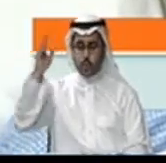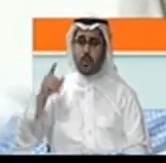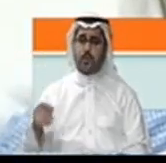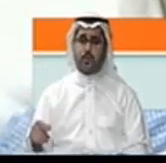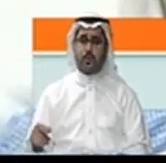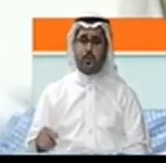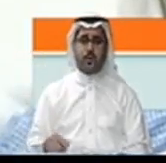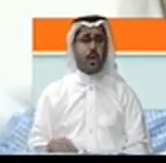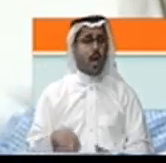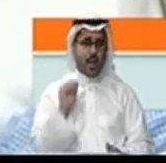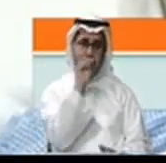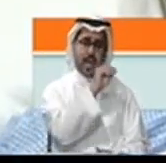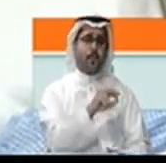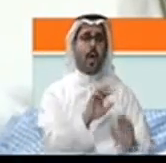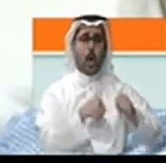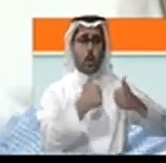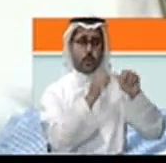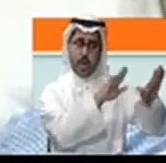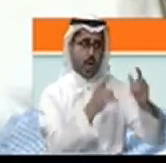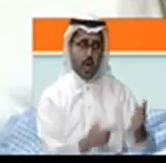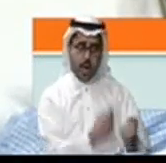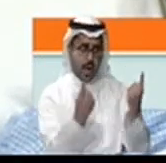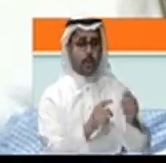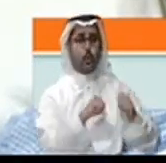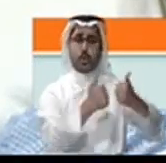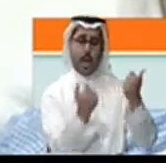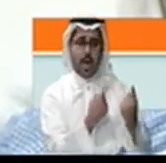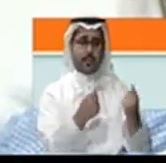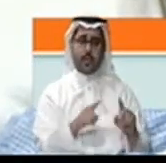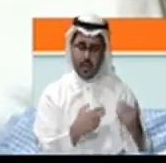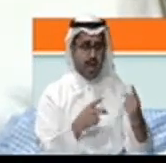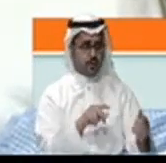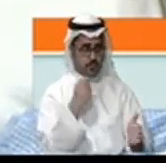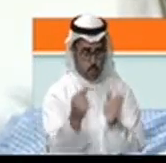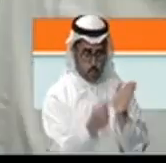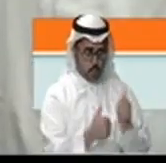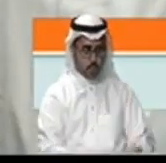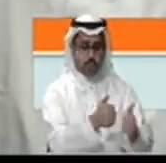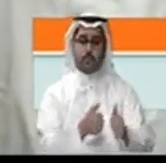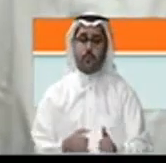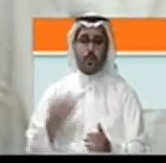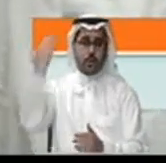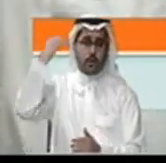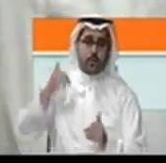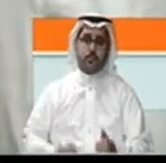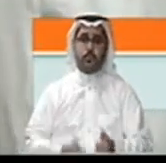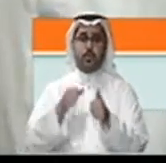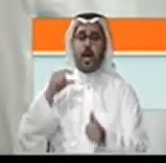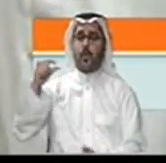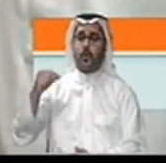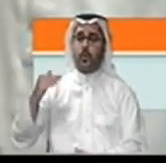اخته، واخيرا قبلوا انه يعملوا العمليه هنا وتوكلوا على رب العالمين وعملوا العمليه هنا. هذا الدكتور خالد؟